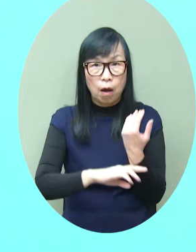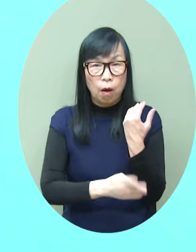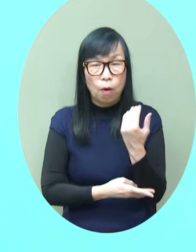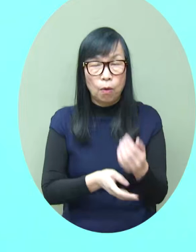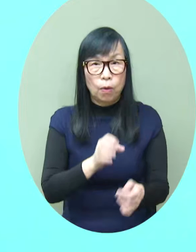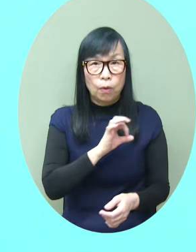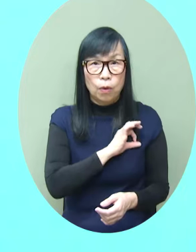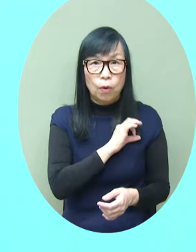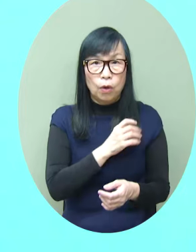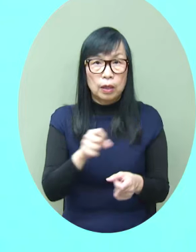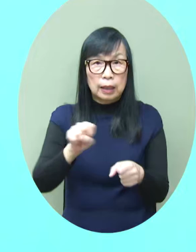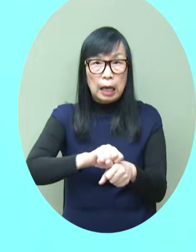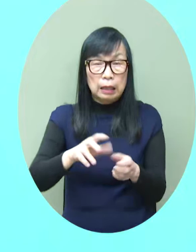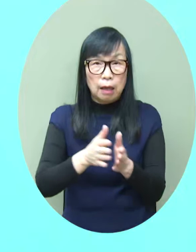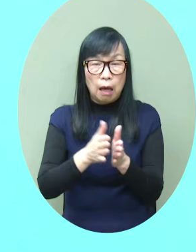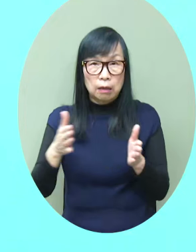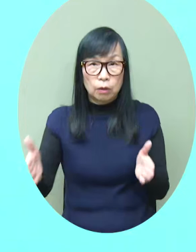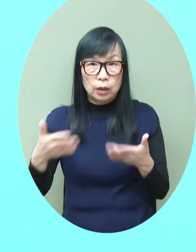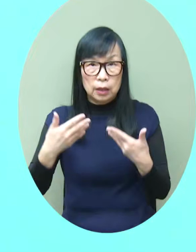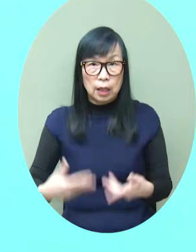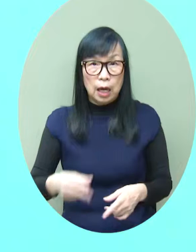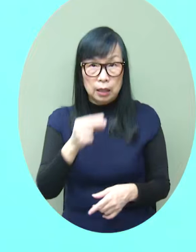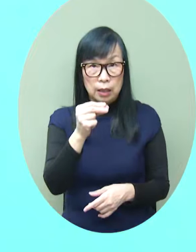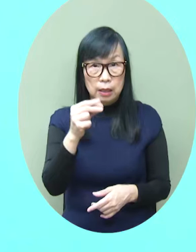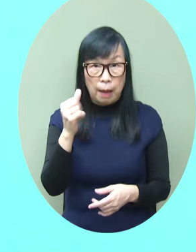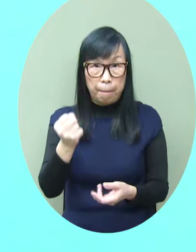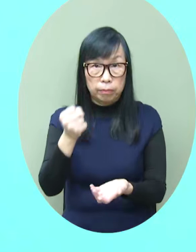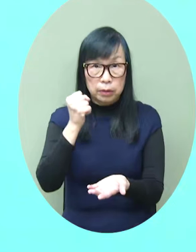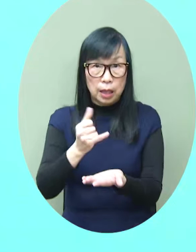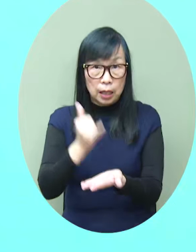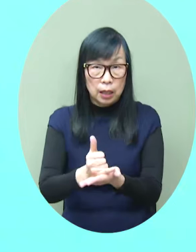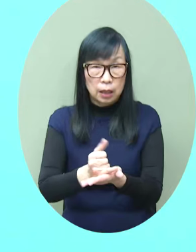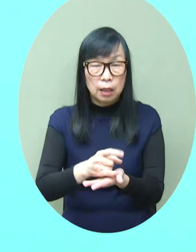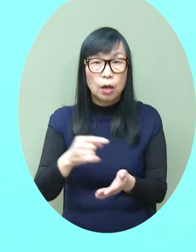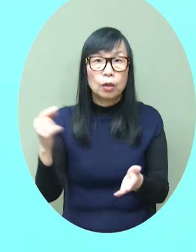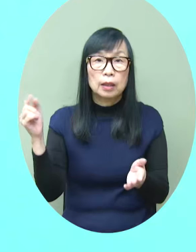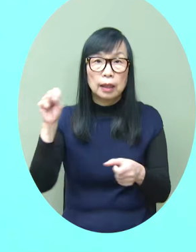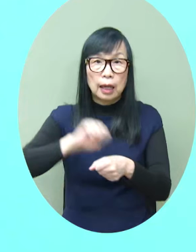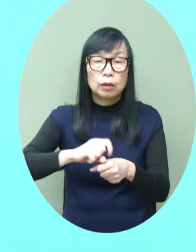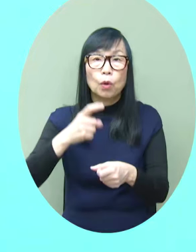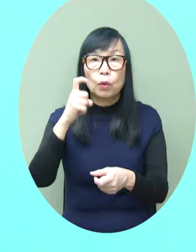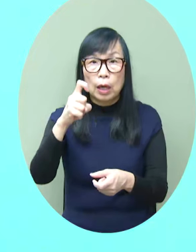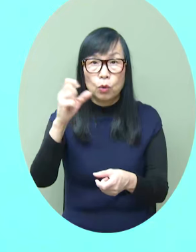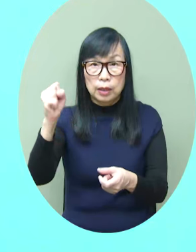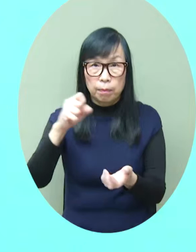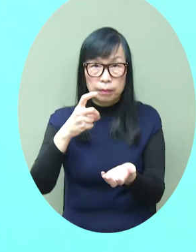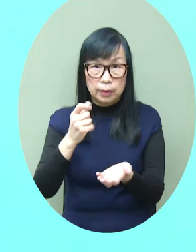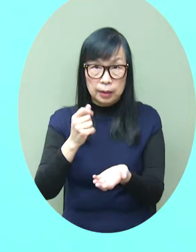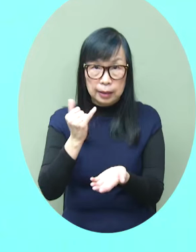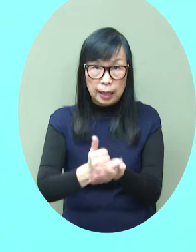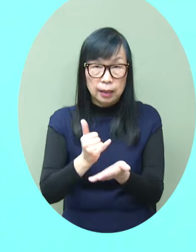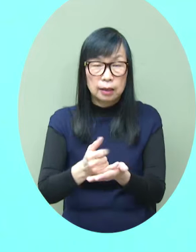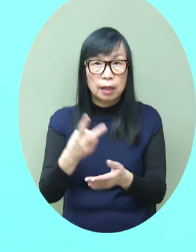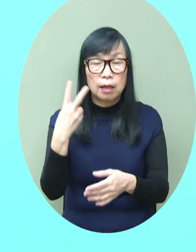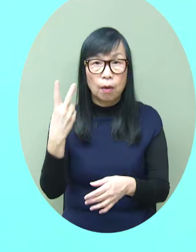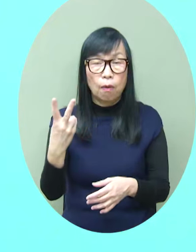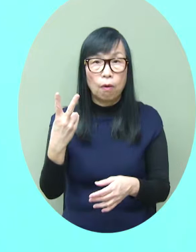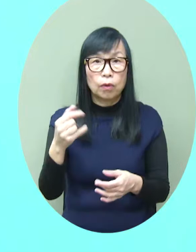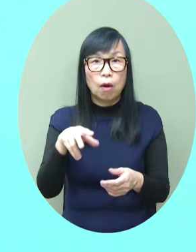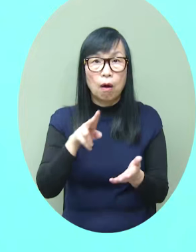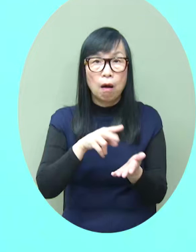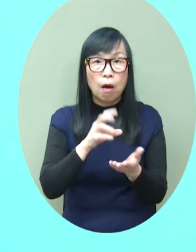是擴大到由現在的70席去到90席，今天的兩個板塊，即是說功